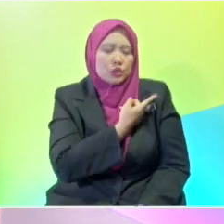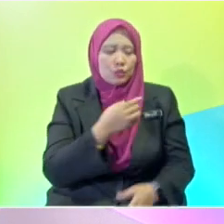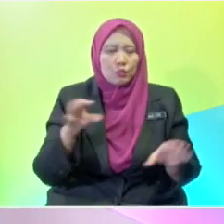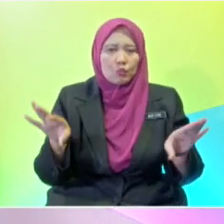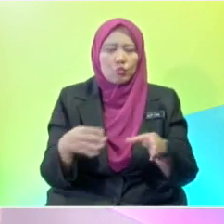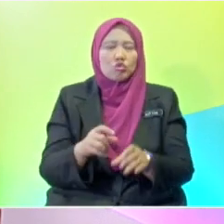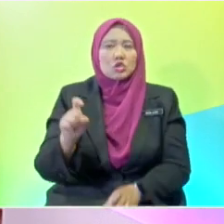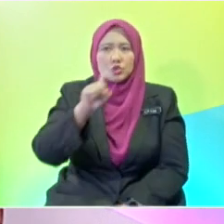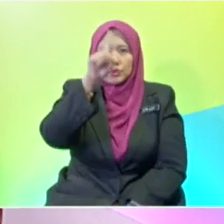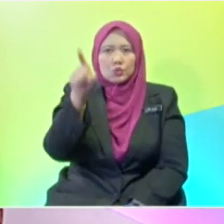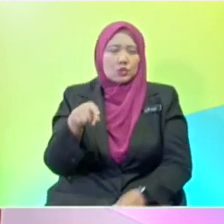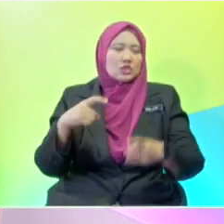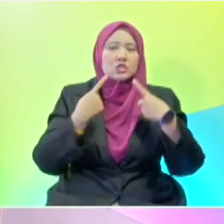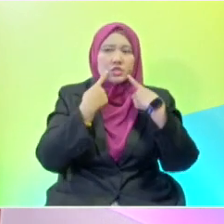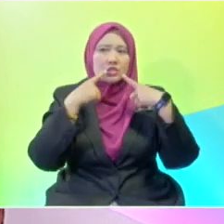juga boleh jalankan